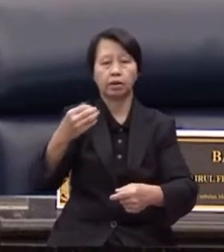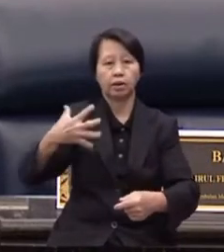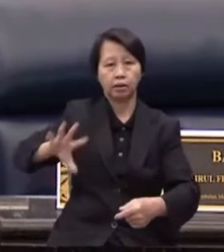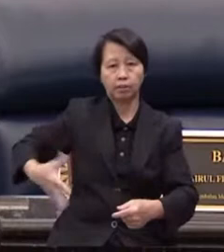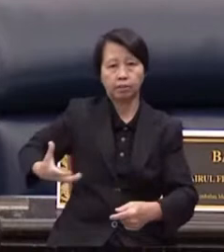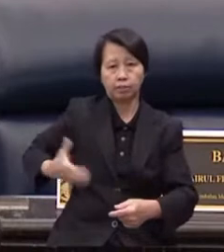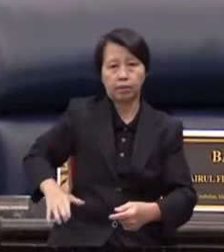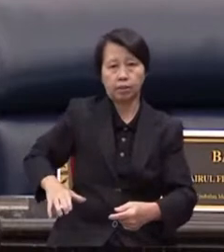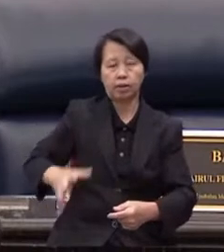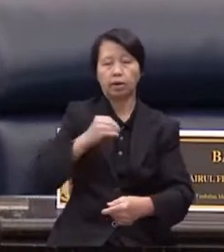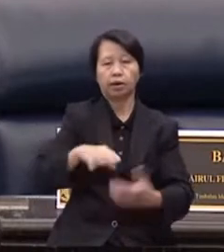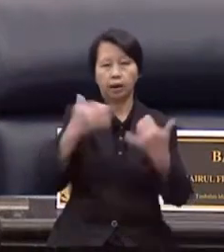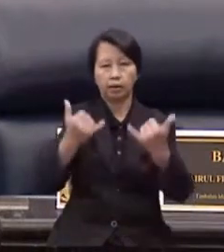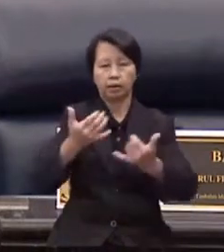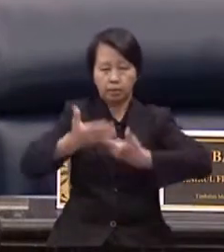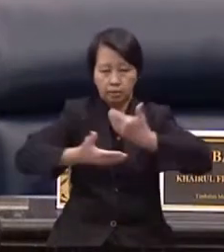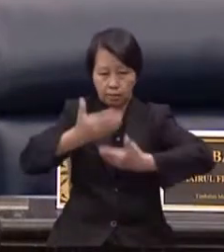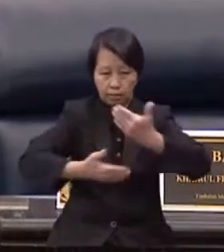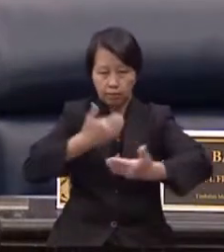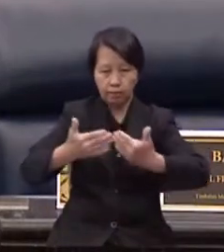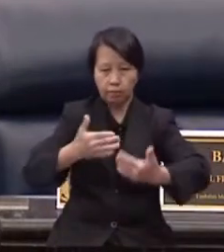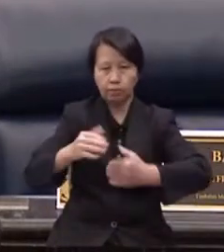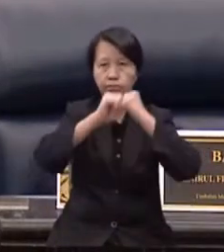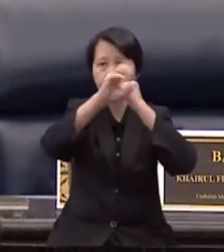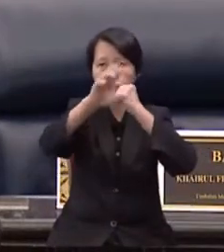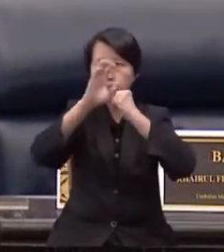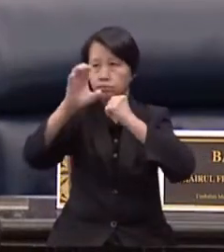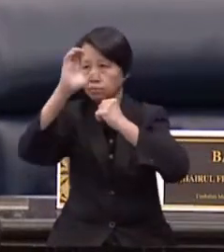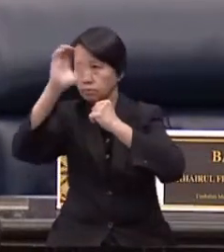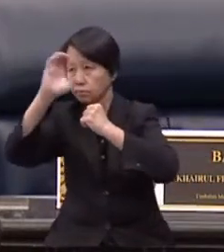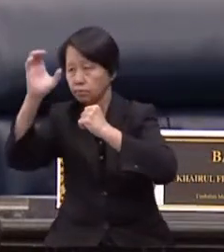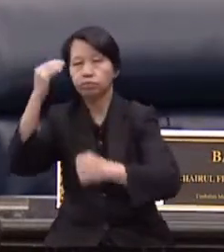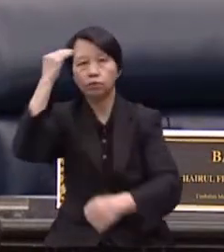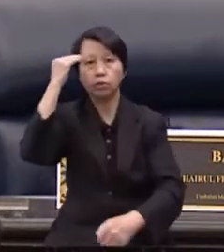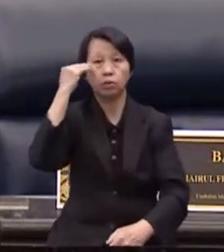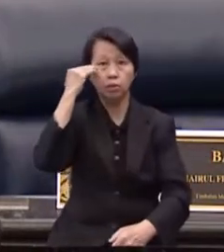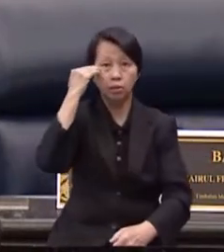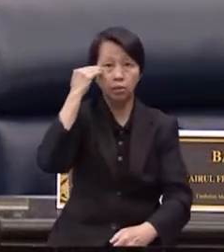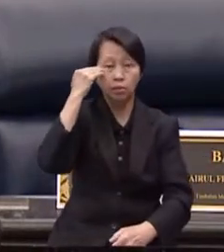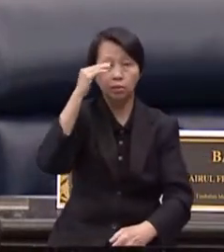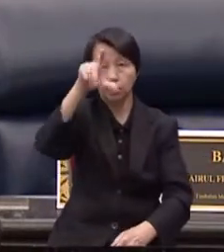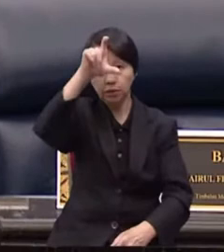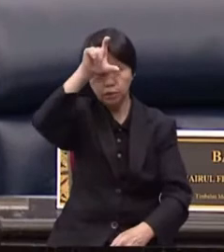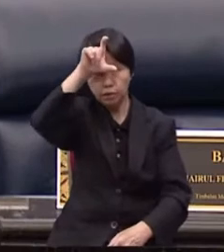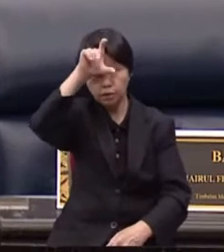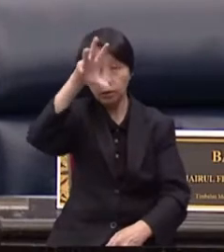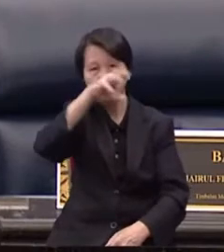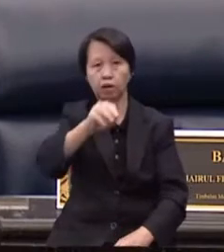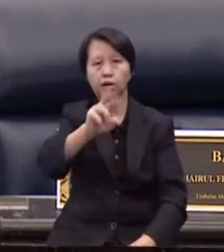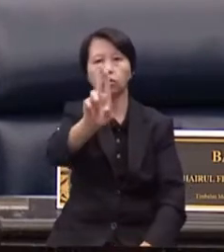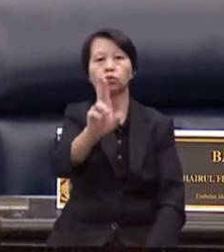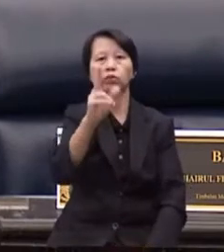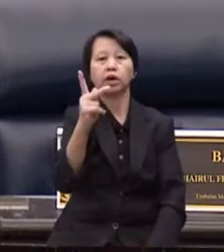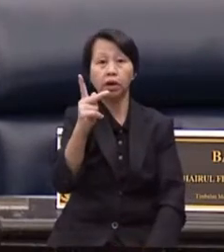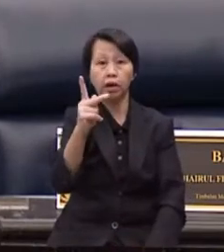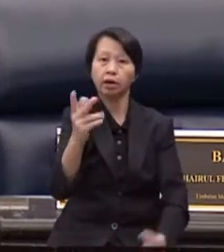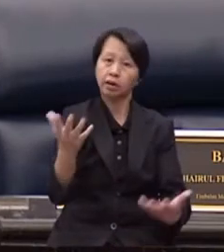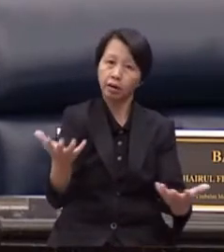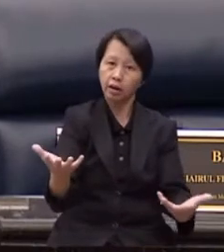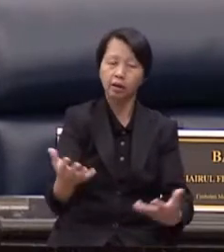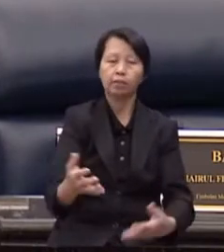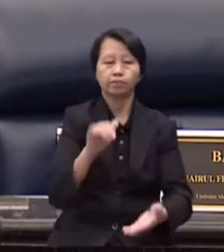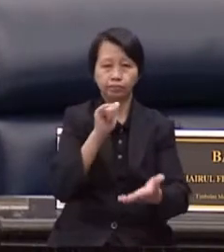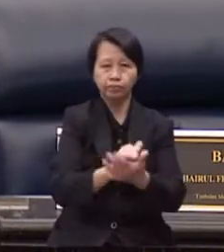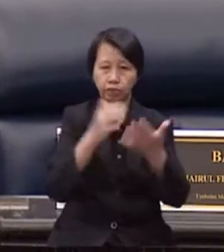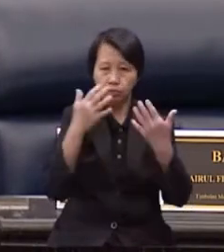dan kini sedang dalam proses mengeksplorasi koreo Selatan Turki dan United Kingdom antara langkah